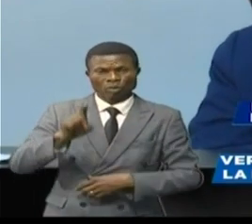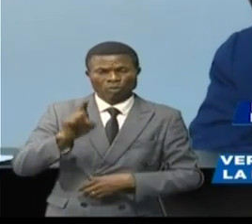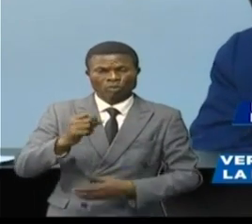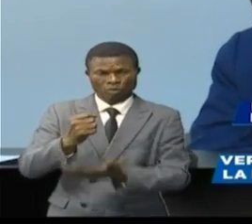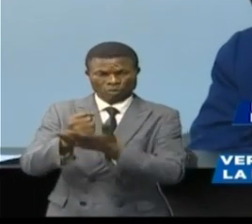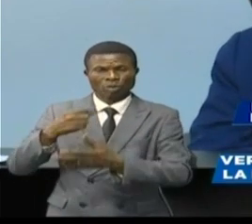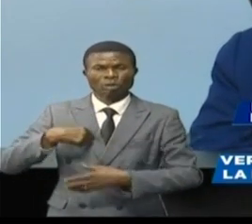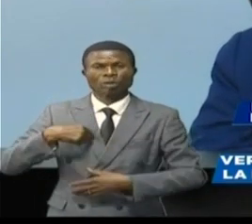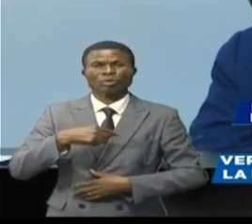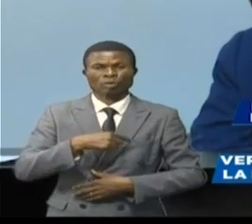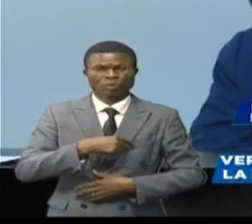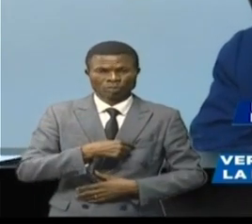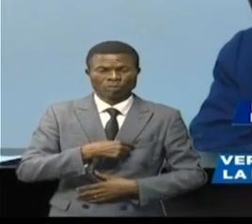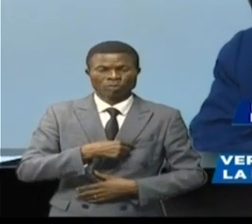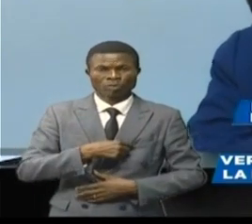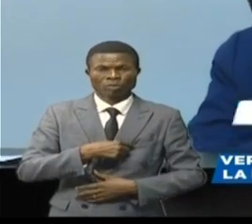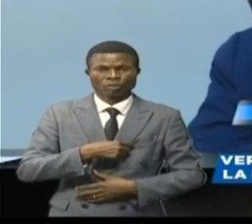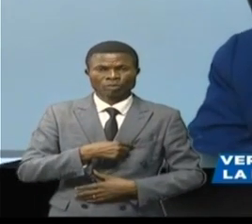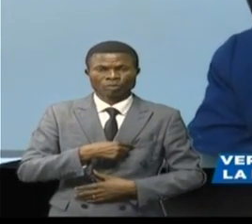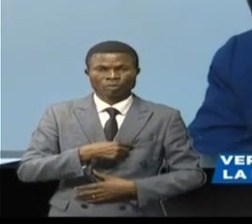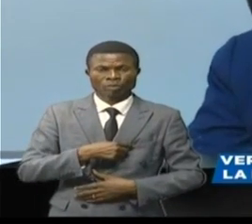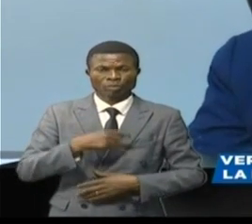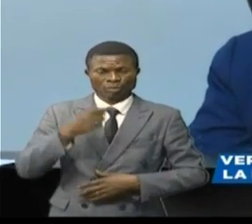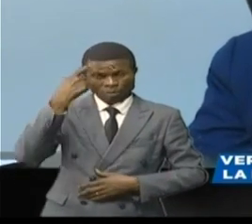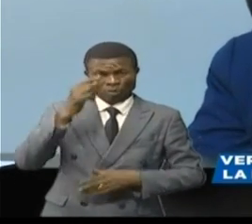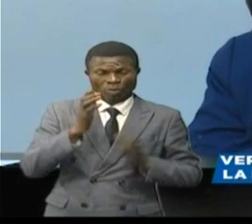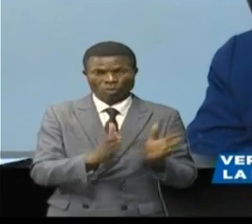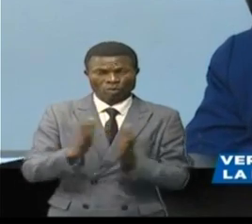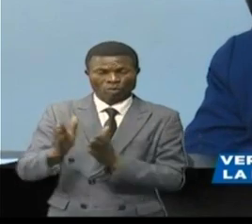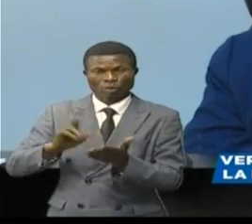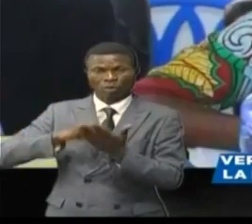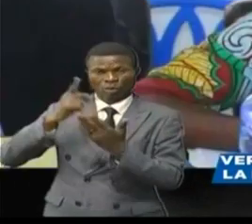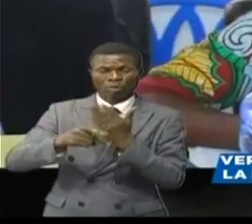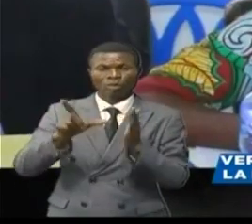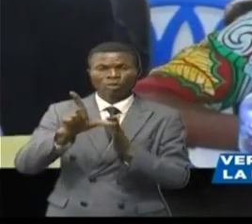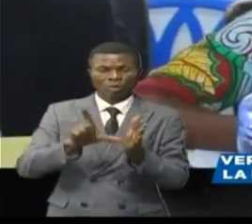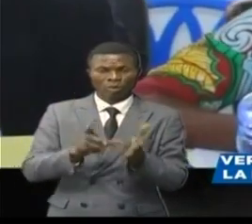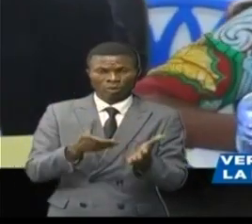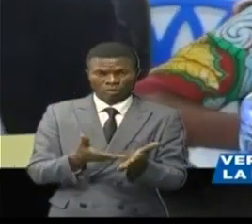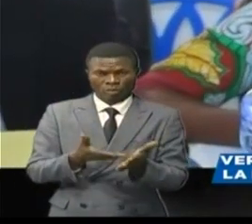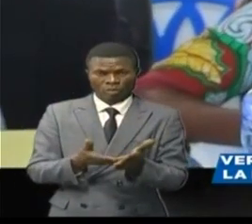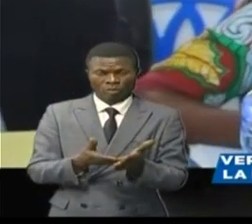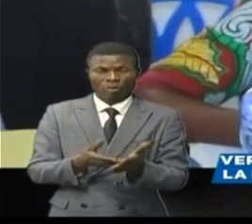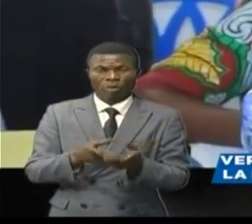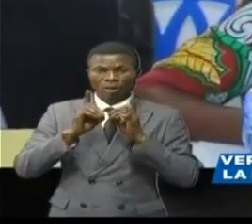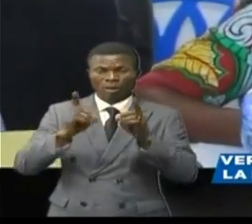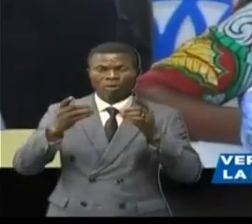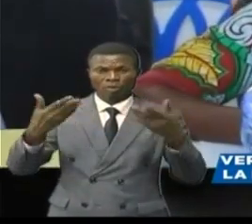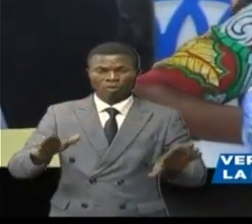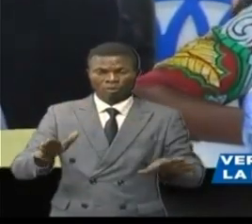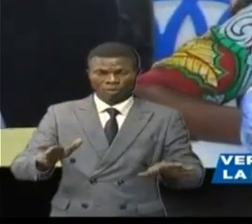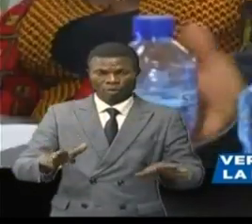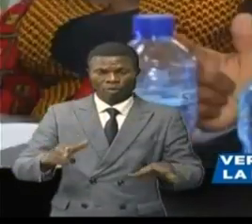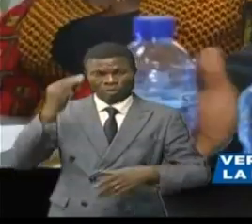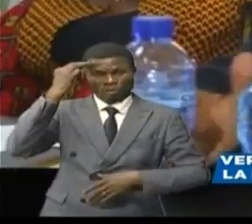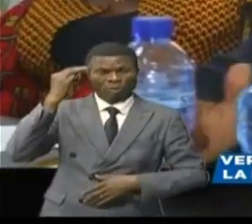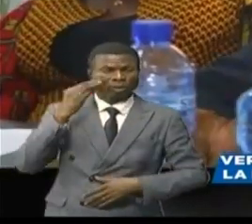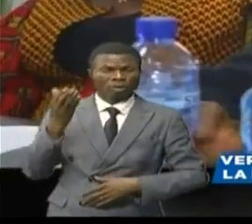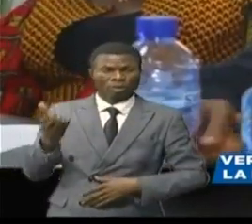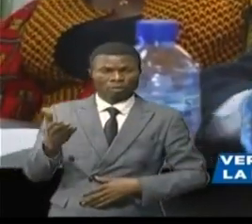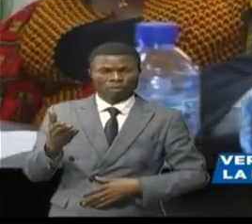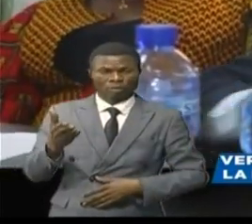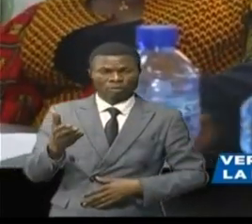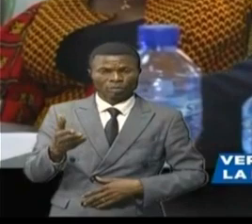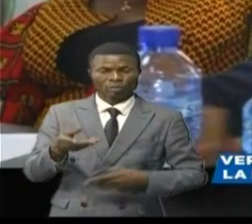conduire à la préparation de ce projet de loi. Après ce discours circonstanciel du ministre,